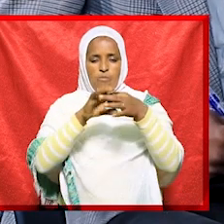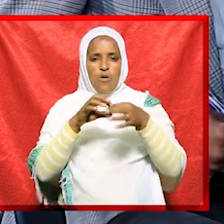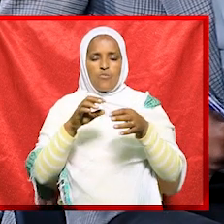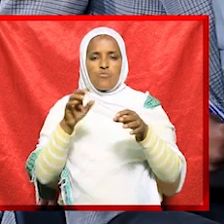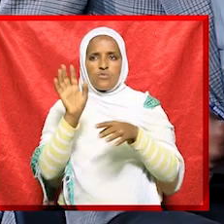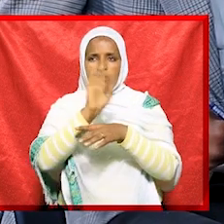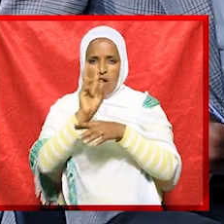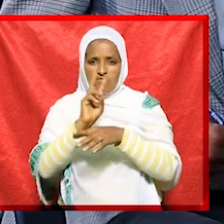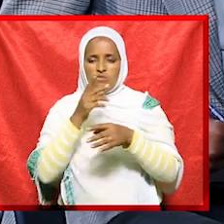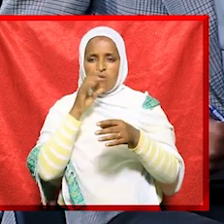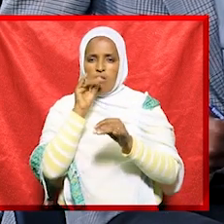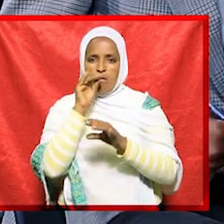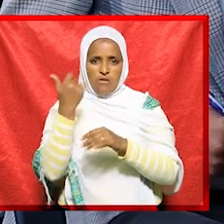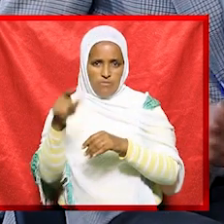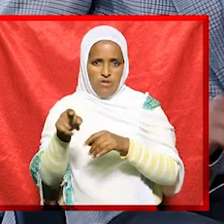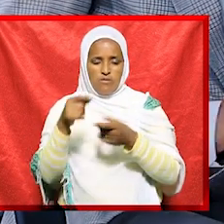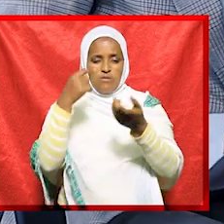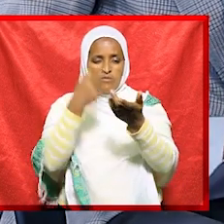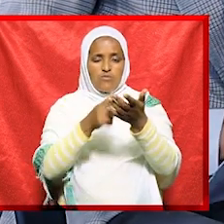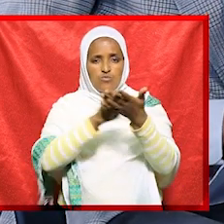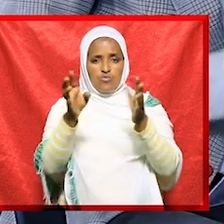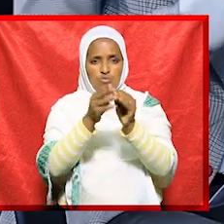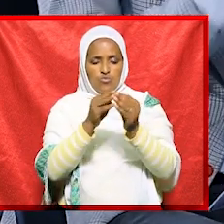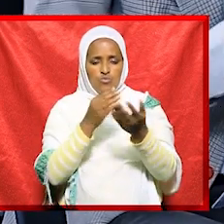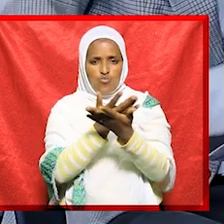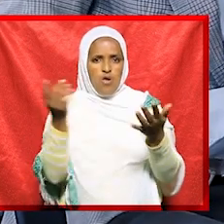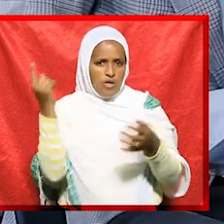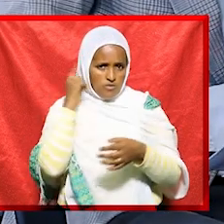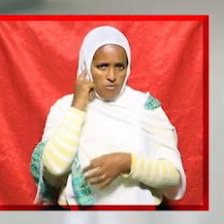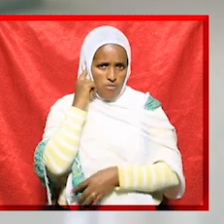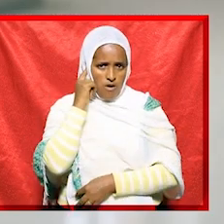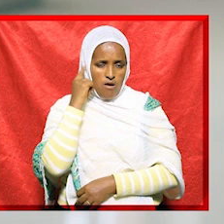በማህበራዊ ሚዲያ ሲናፈስ ነበር ወሬ። በዛ ምክንያት ቅዱስ ሲኖዶስ ጉዳዩን ሰምቶ